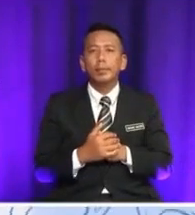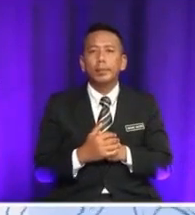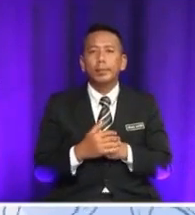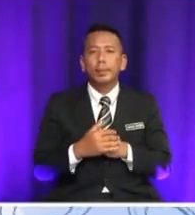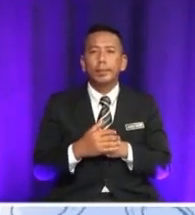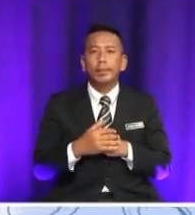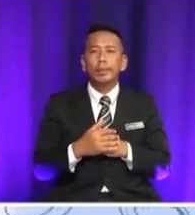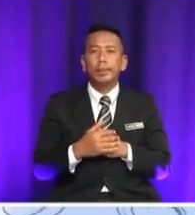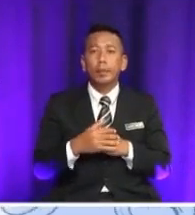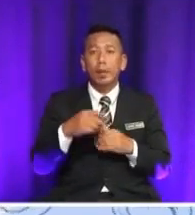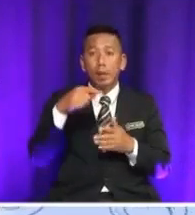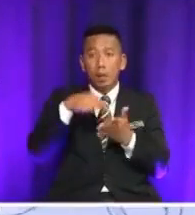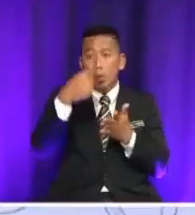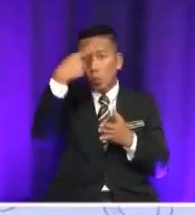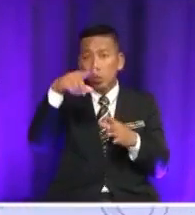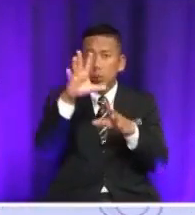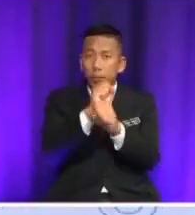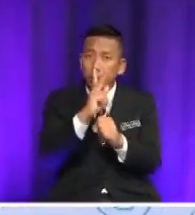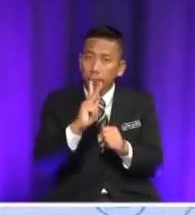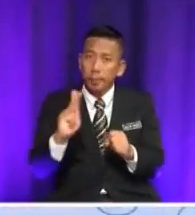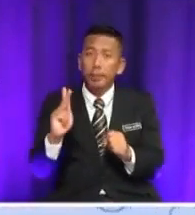untuk kita dapatkan